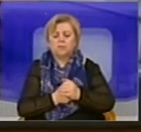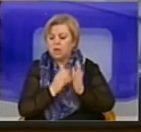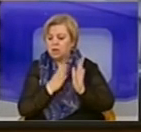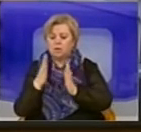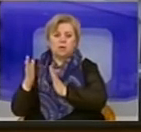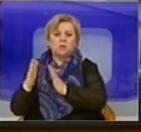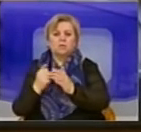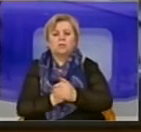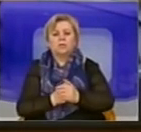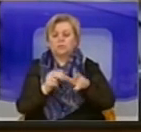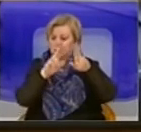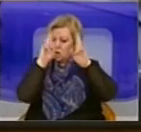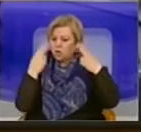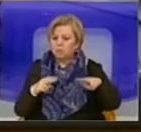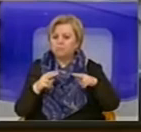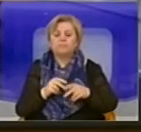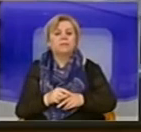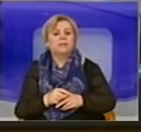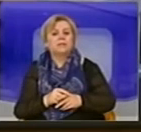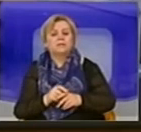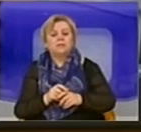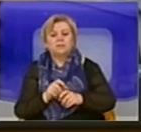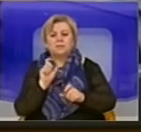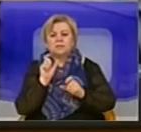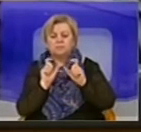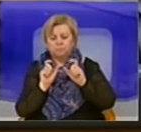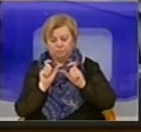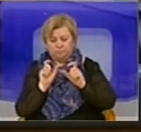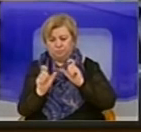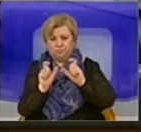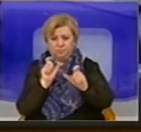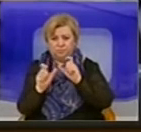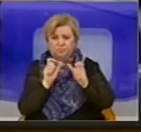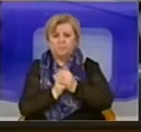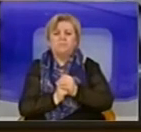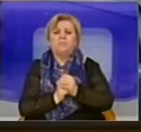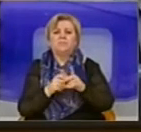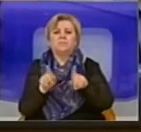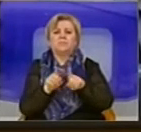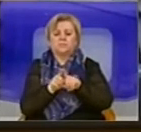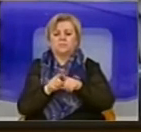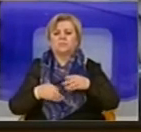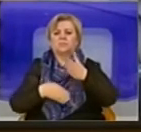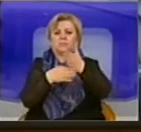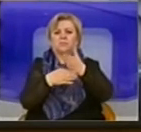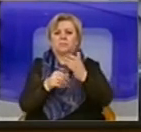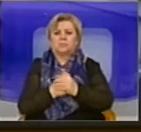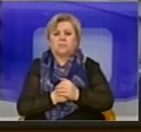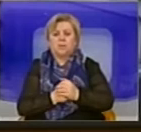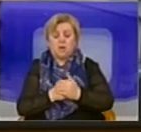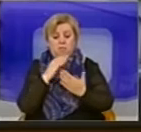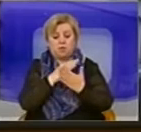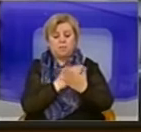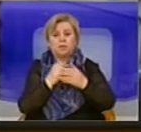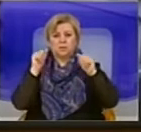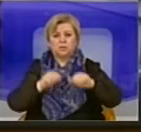të imazhit ndërkombëtar të vendit që do të nxiste investimet e jashtme. Megjithatë, përderisa dje u paraqit si prioritet numër 1 në programin